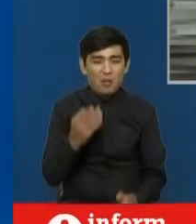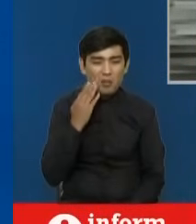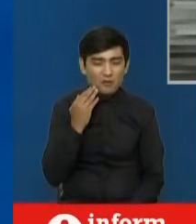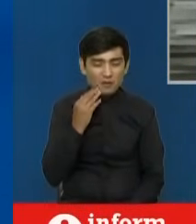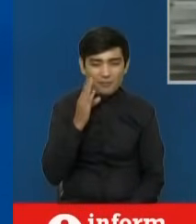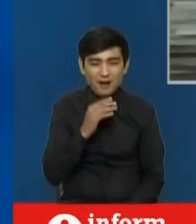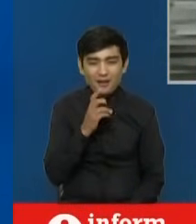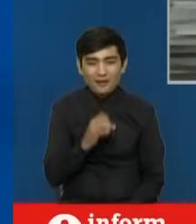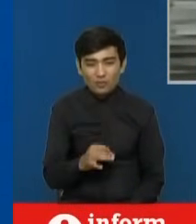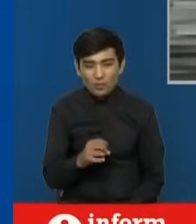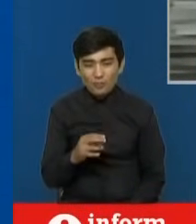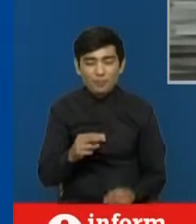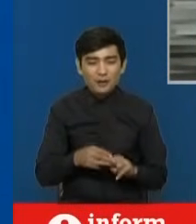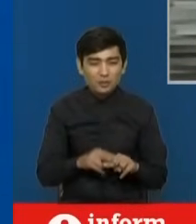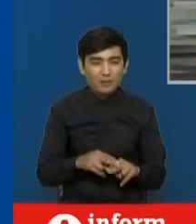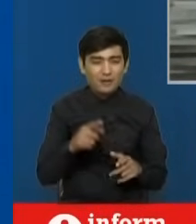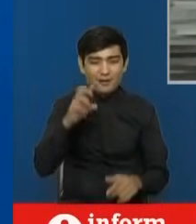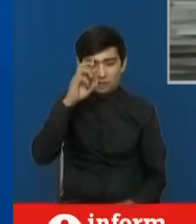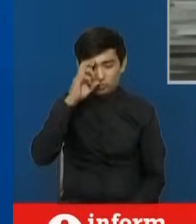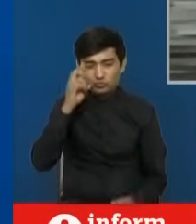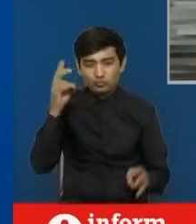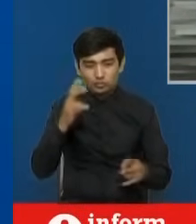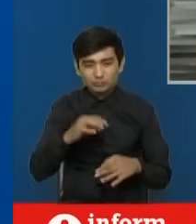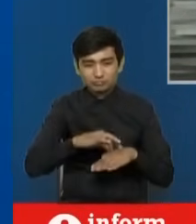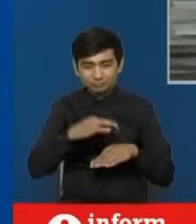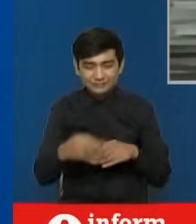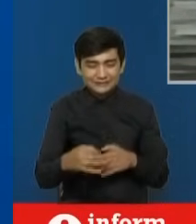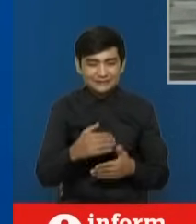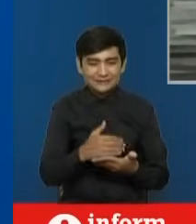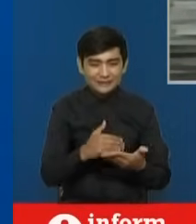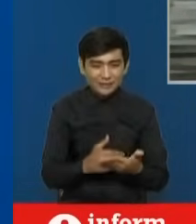нужно сделать государству, это усилить систему